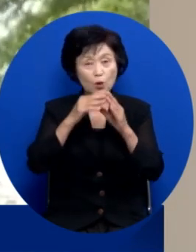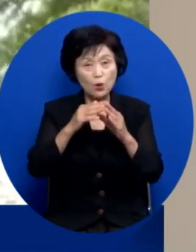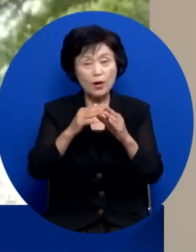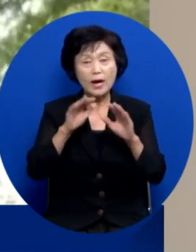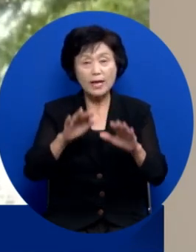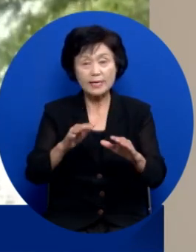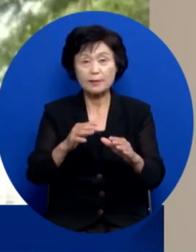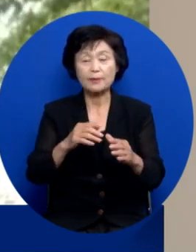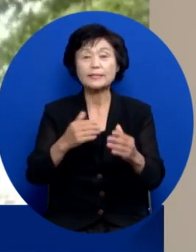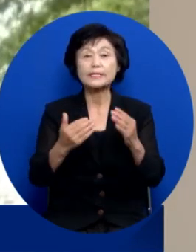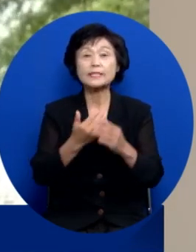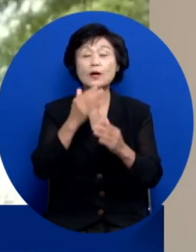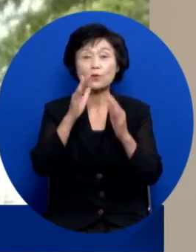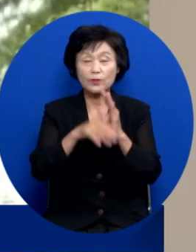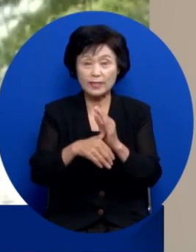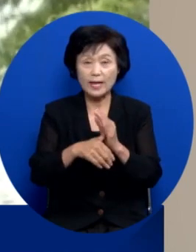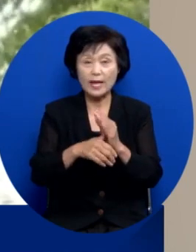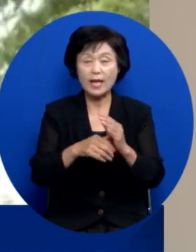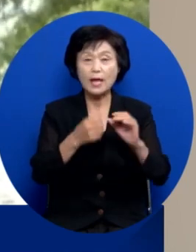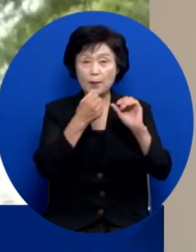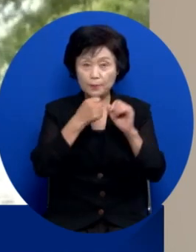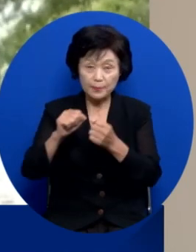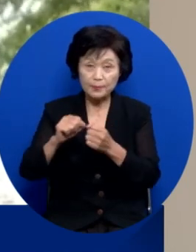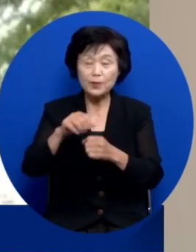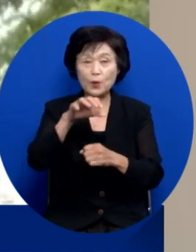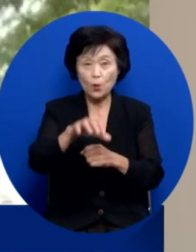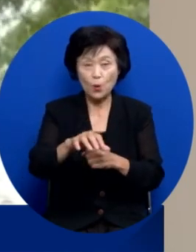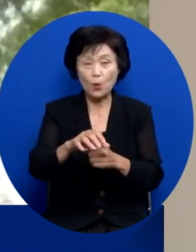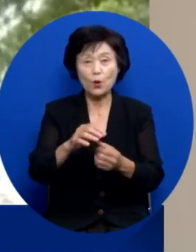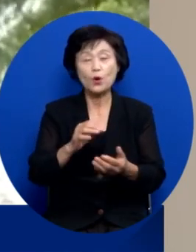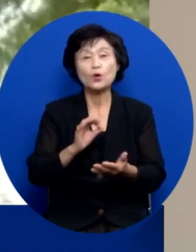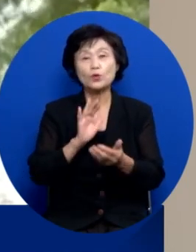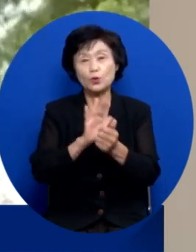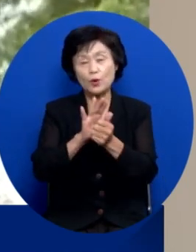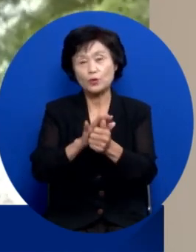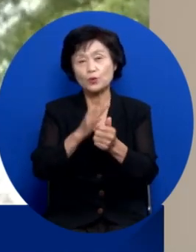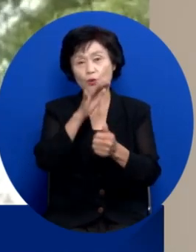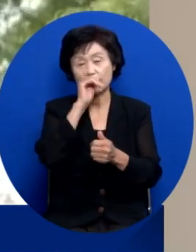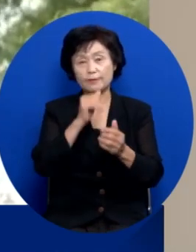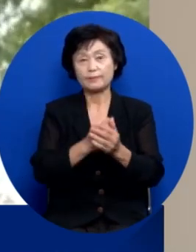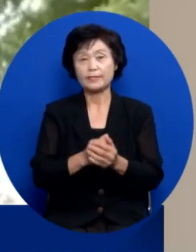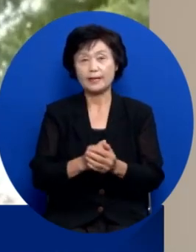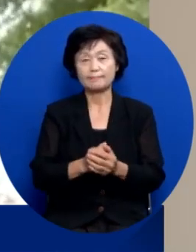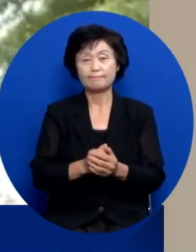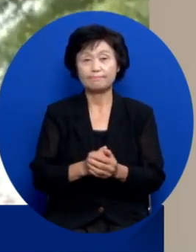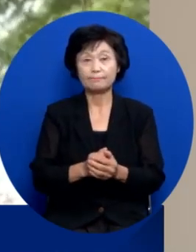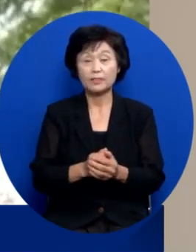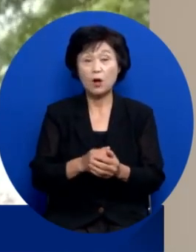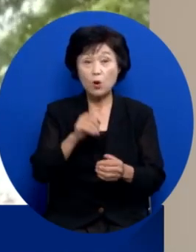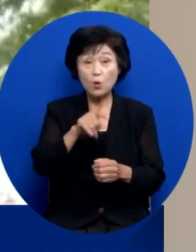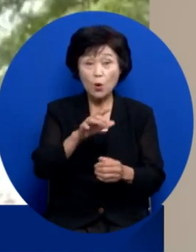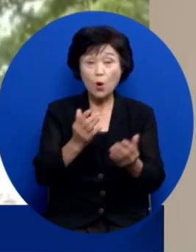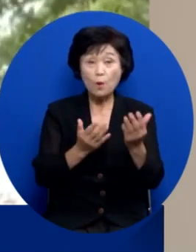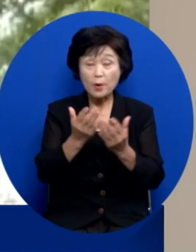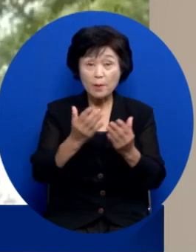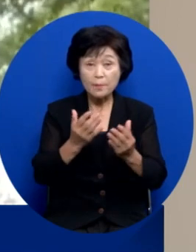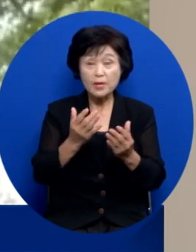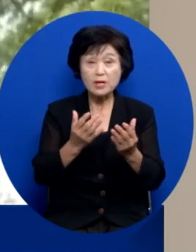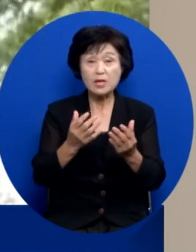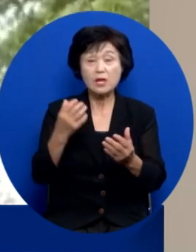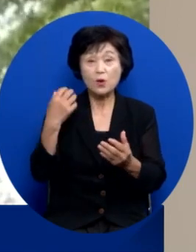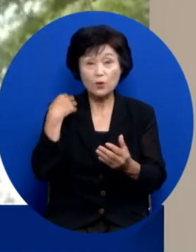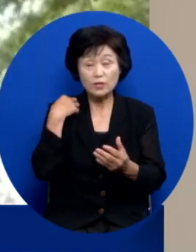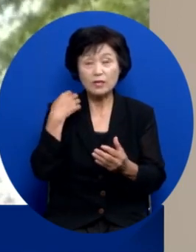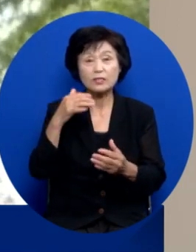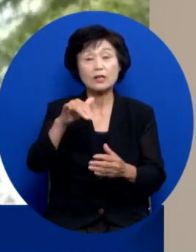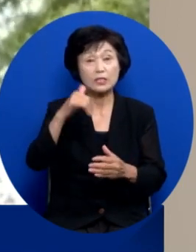있었고요. 그런 관계가 있었기 때문에 이런 피해가 왔을 때 이제 영사관에서 연락이 와서 저희가 이제 바로 조치를